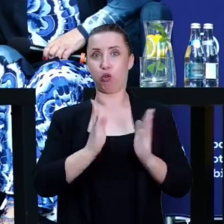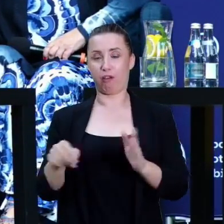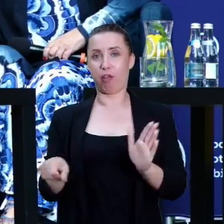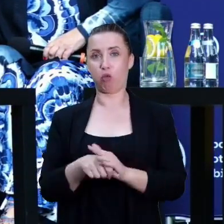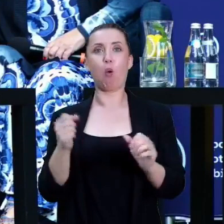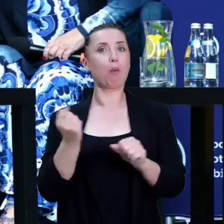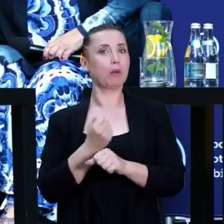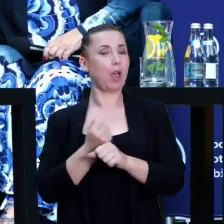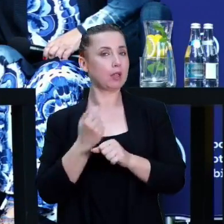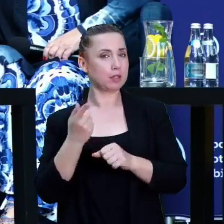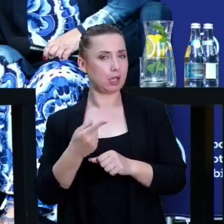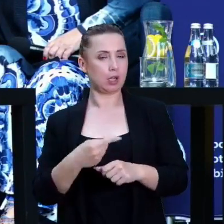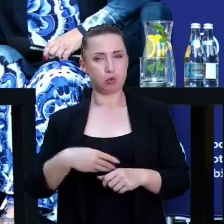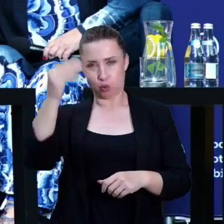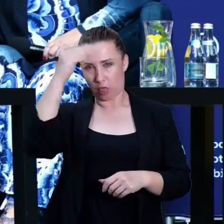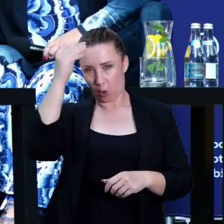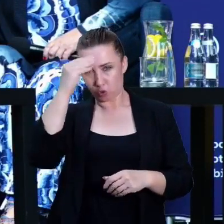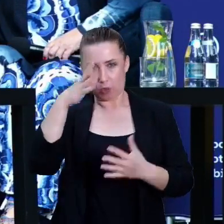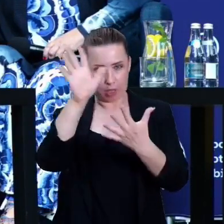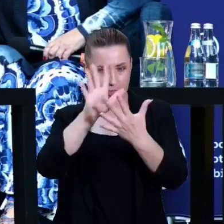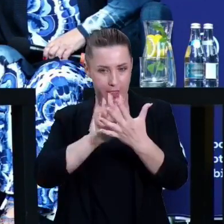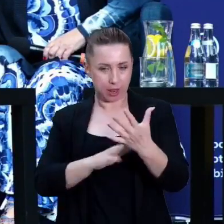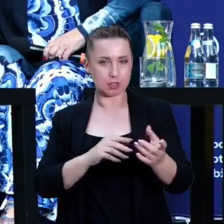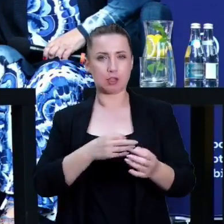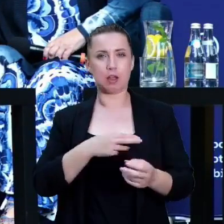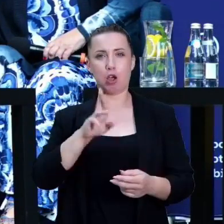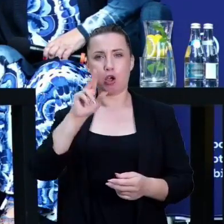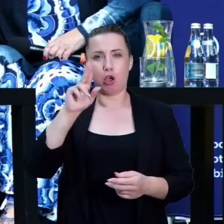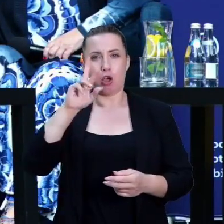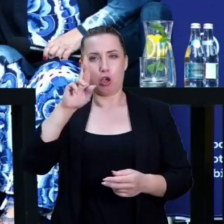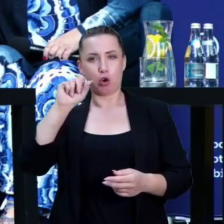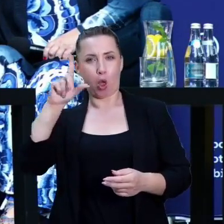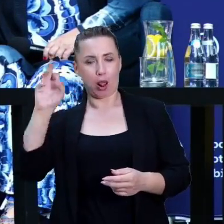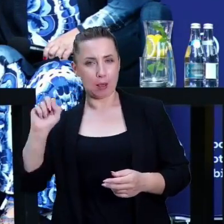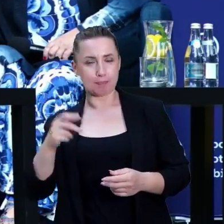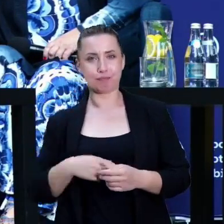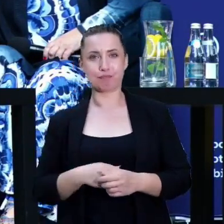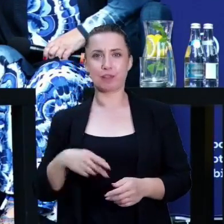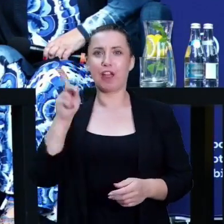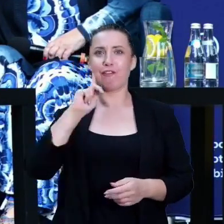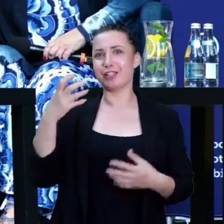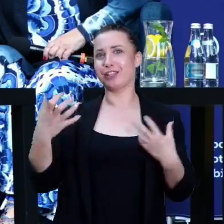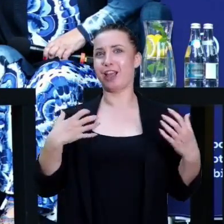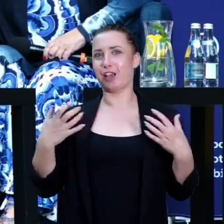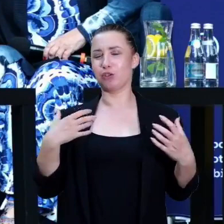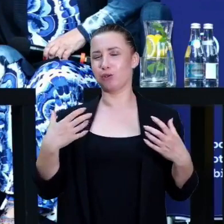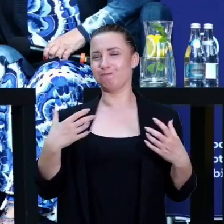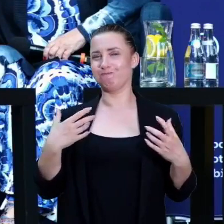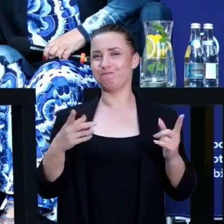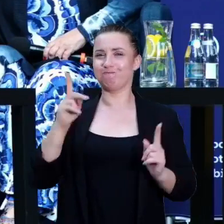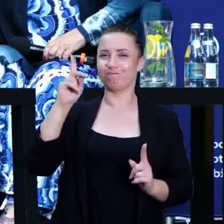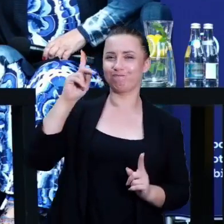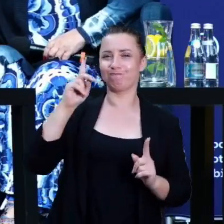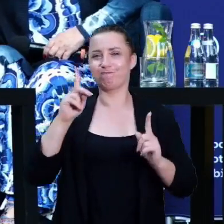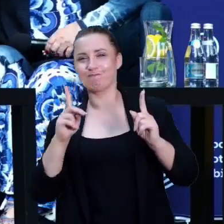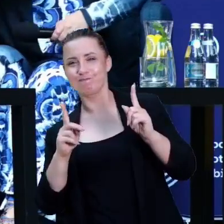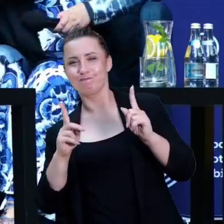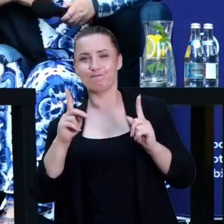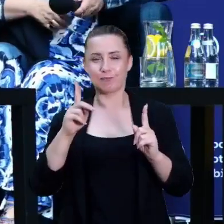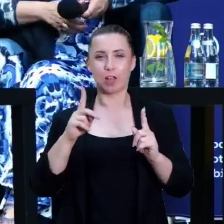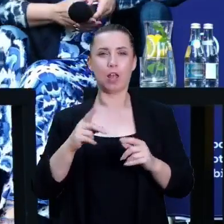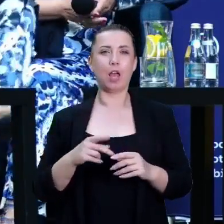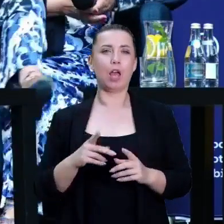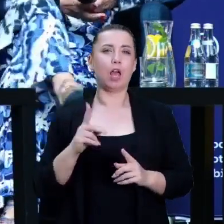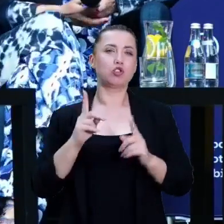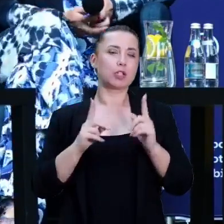plan, umieją na blachę tekst i tak dalej, i tak dalej. Aktorom, mężczyznom czasem się zdarza tak troszkę,